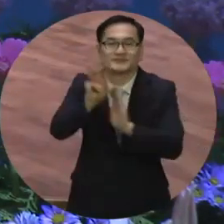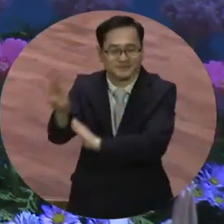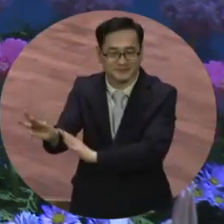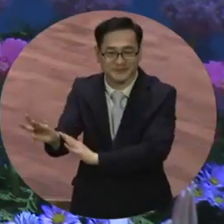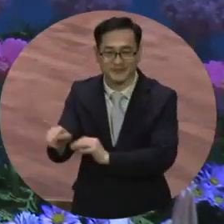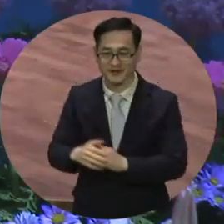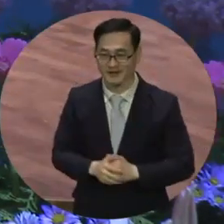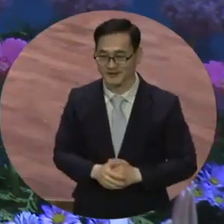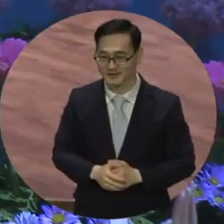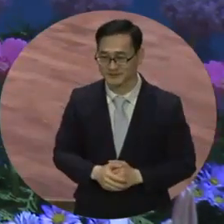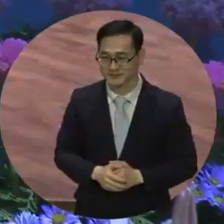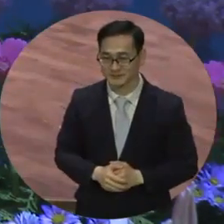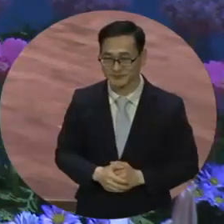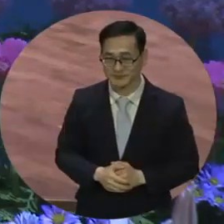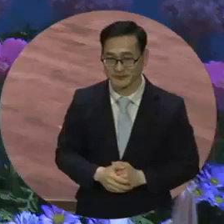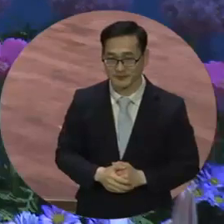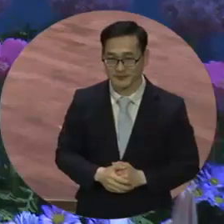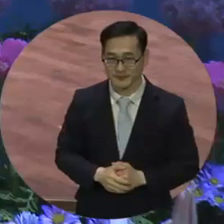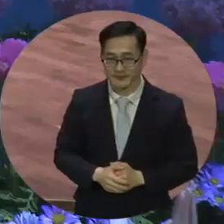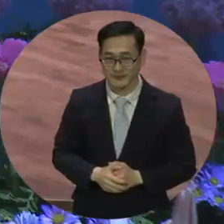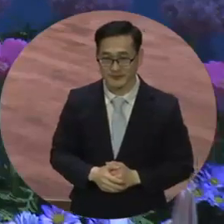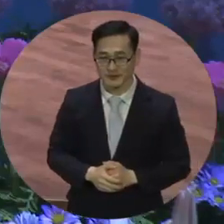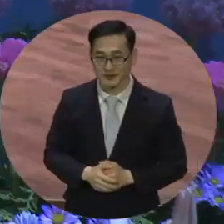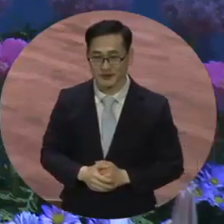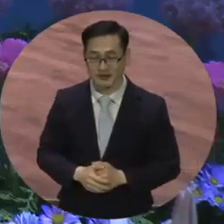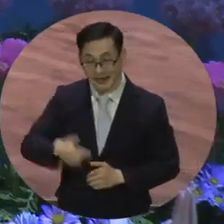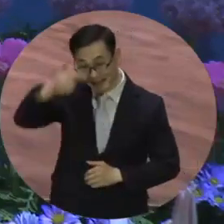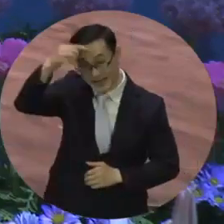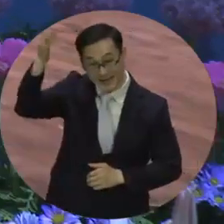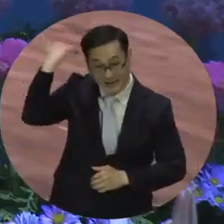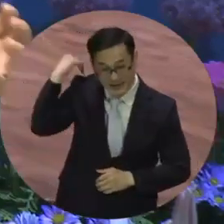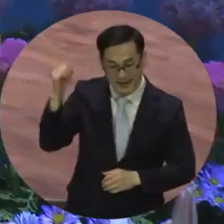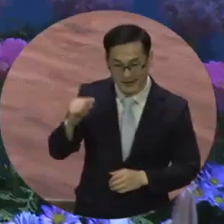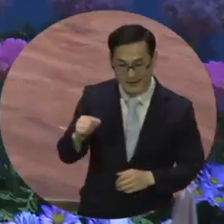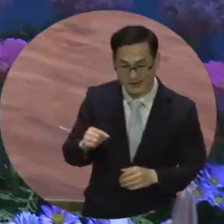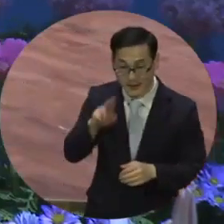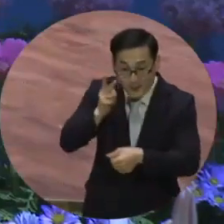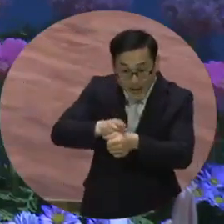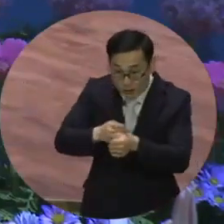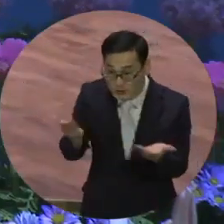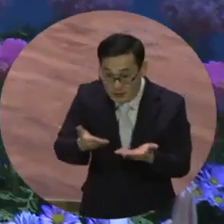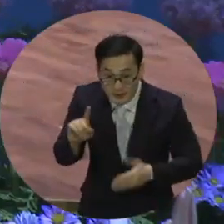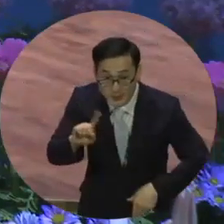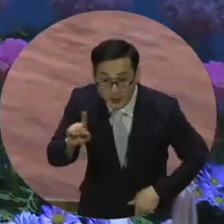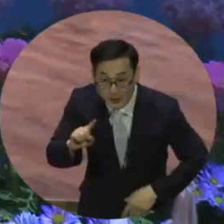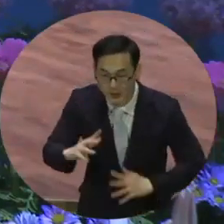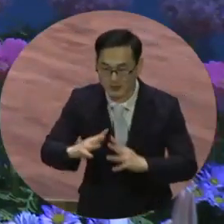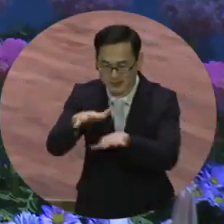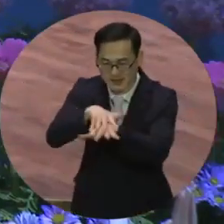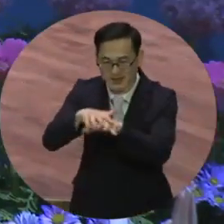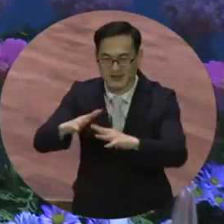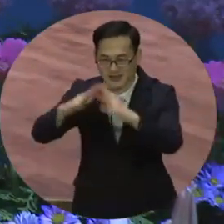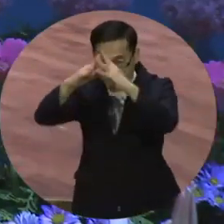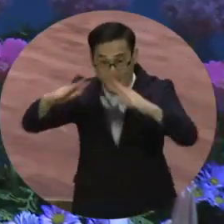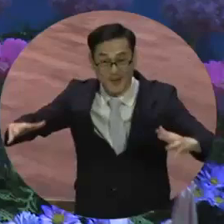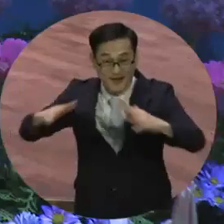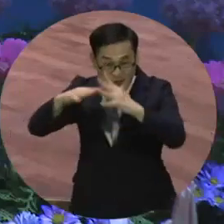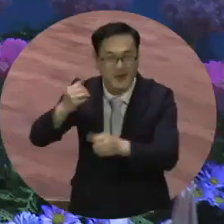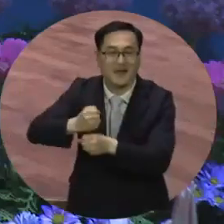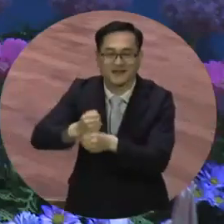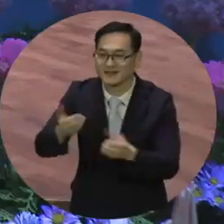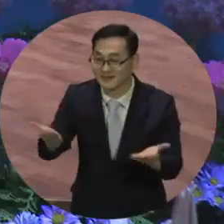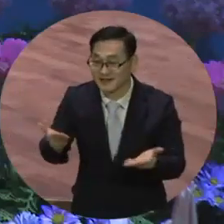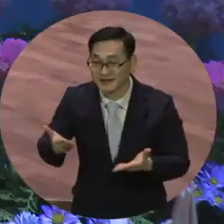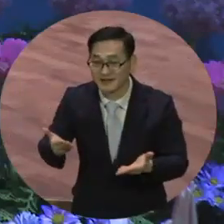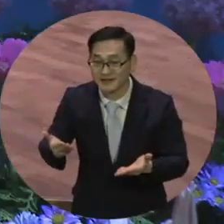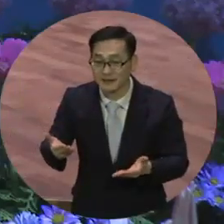생활이니까 천막, 요즘은 건축업이지요, 천막급을 짜서 하는 그런 사업을 하는 사람인데 바울이 에베소